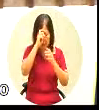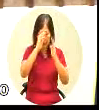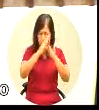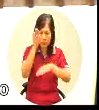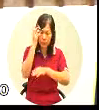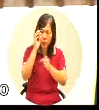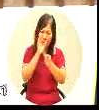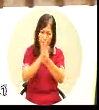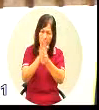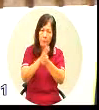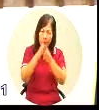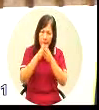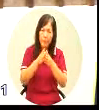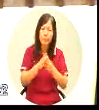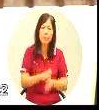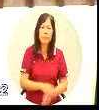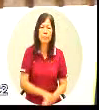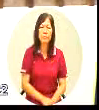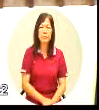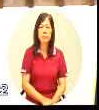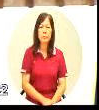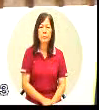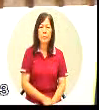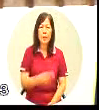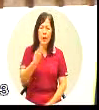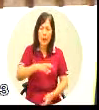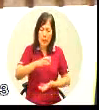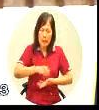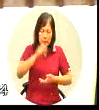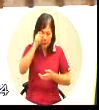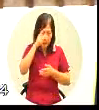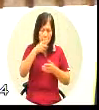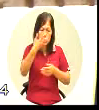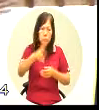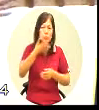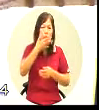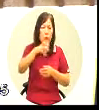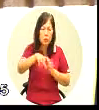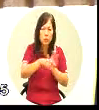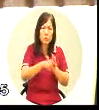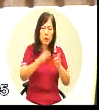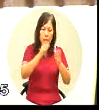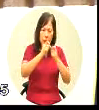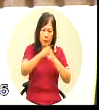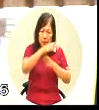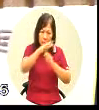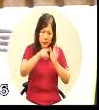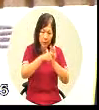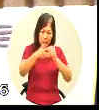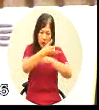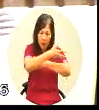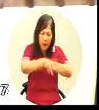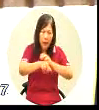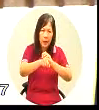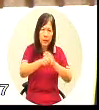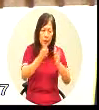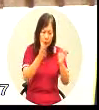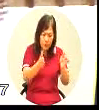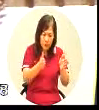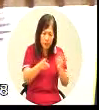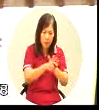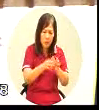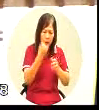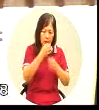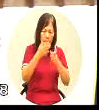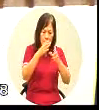工作？因为我还要提醒水利局，其实在柴山海岸有一小段有做坡